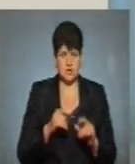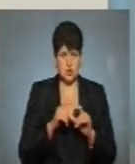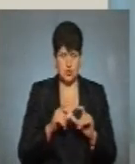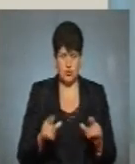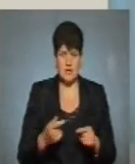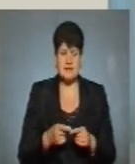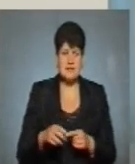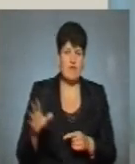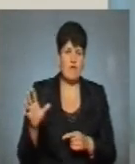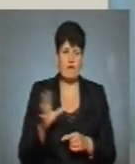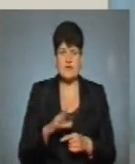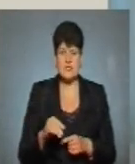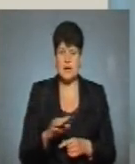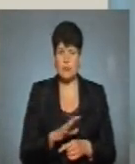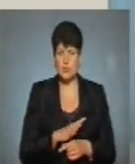було такою